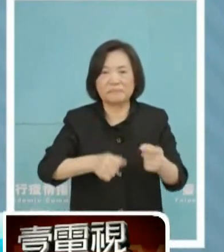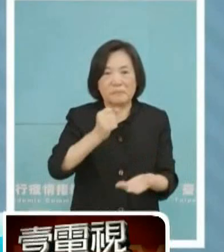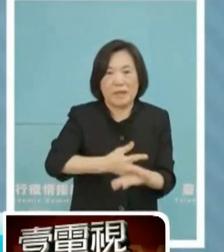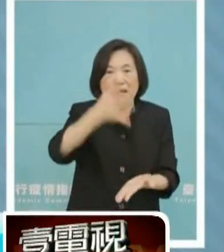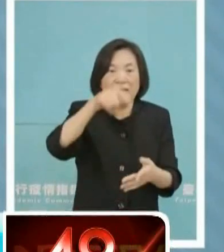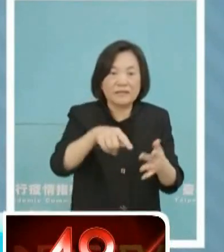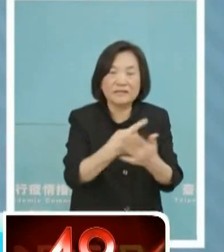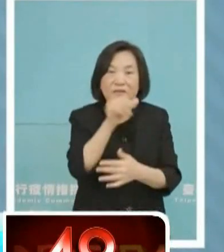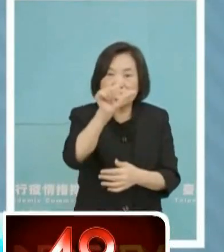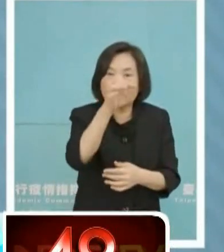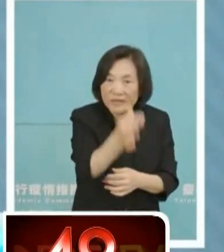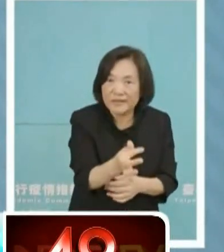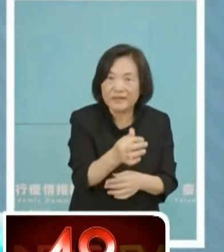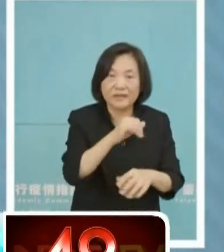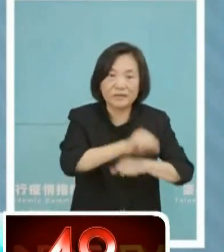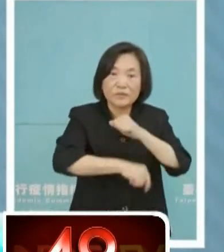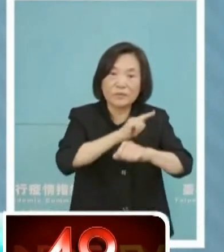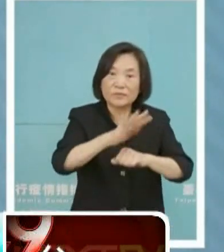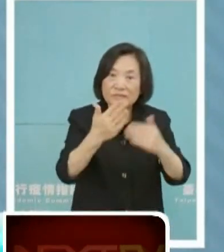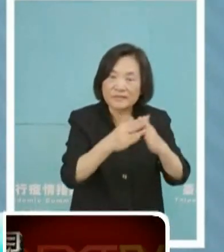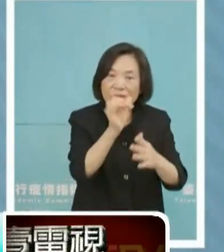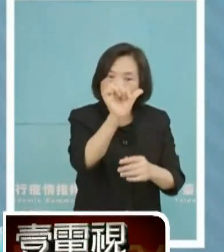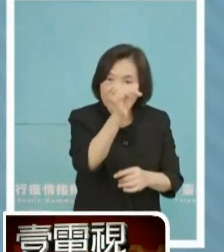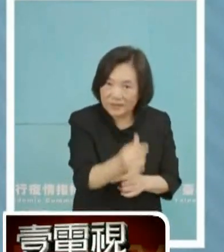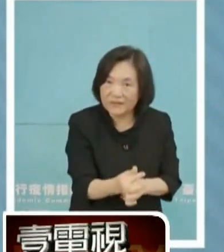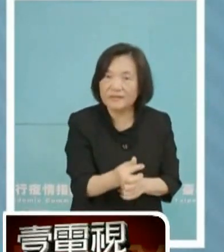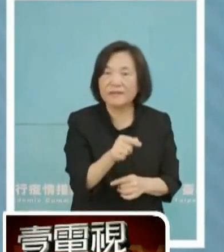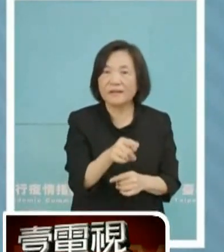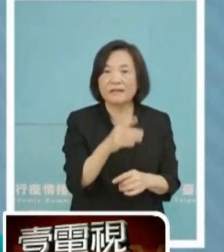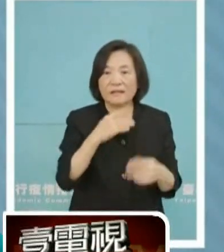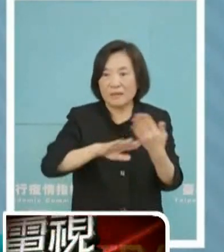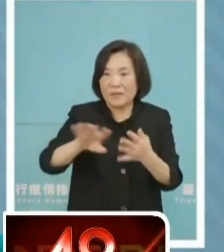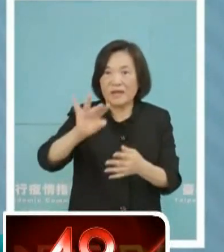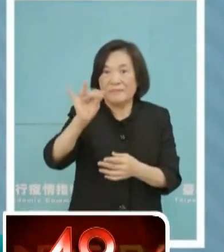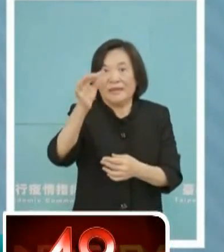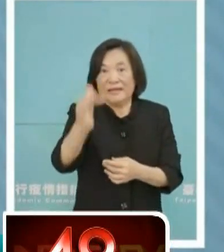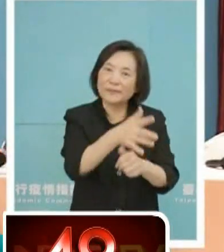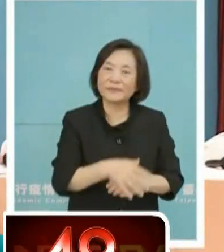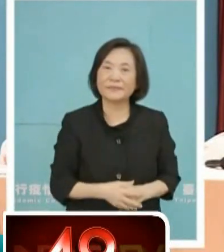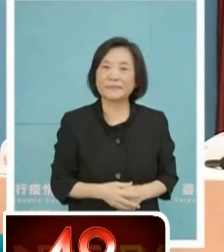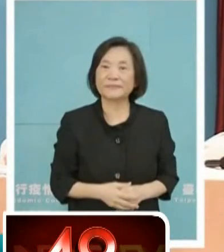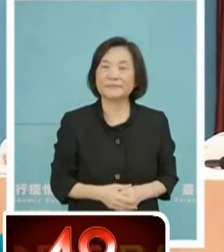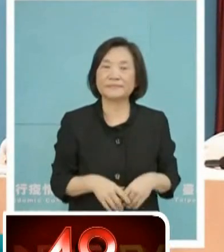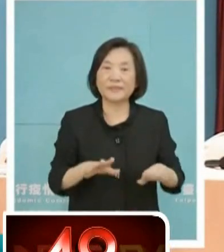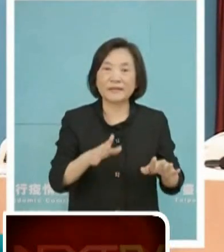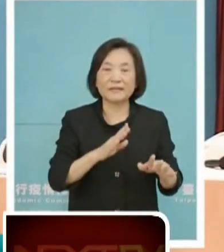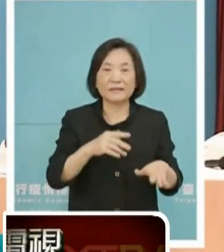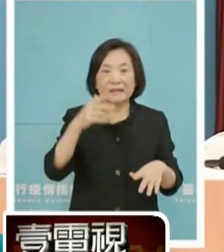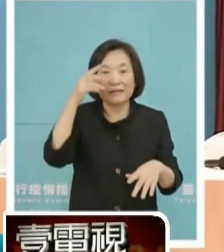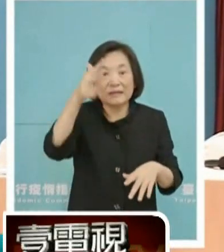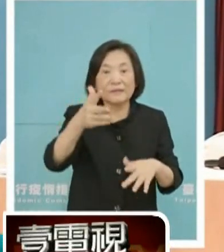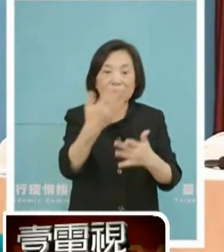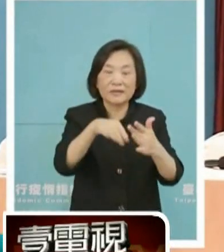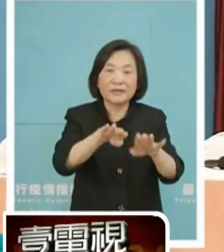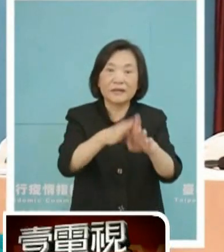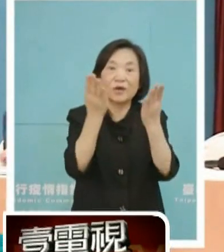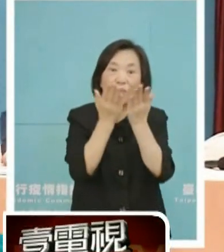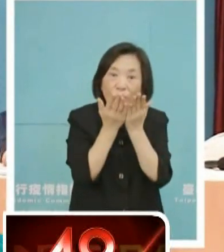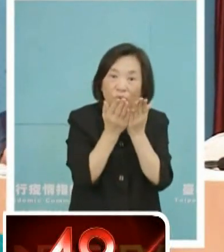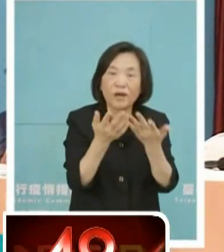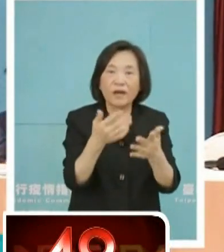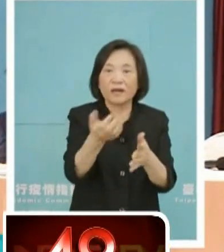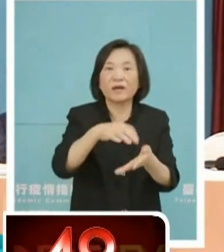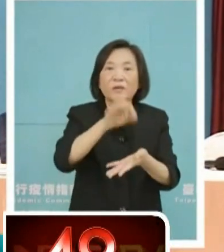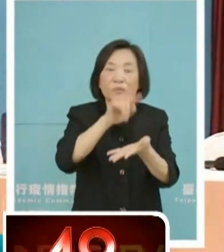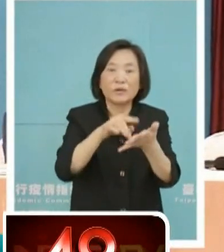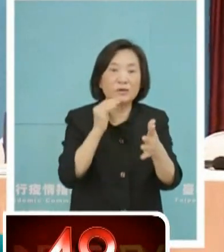部都已经丢标2次了。 柯文哲把问题甩锅给国家，原定2023年底完工的主体工程，